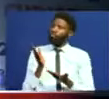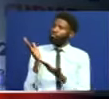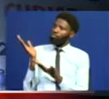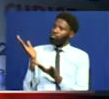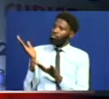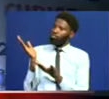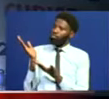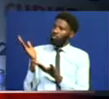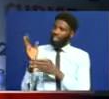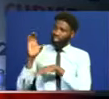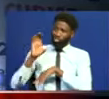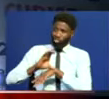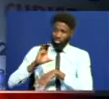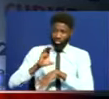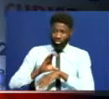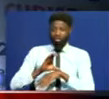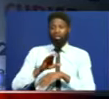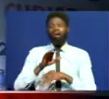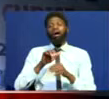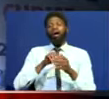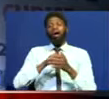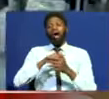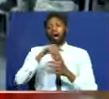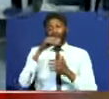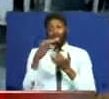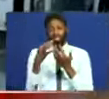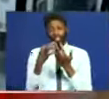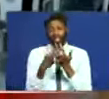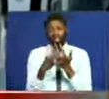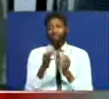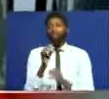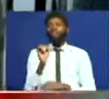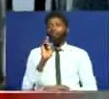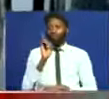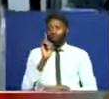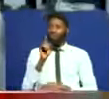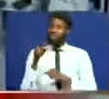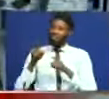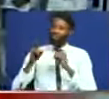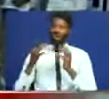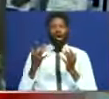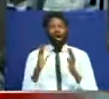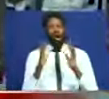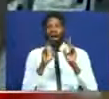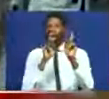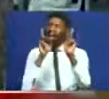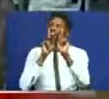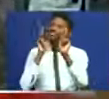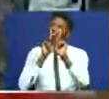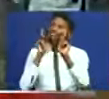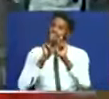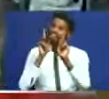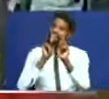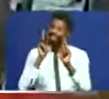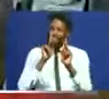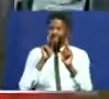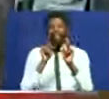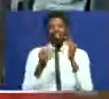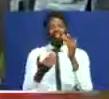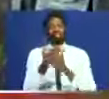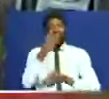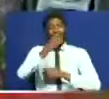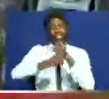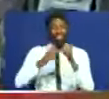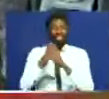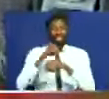Pentecostal katika barabara ya Outer Ring jijini Nairobi wakiukaribisha mwaka mpya kwa shangwe na vigelegele. Katika mahubiri yake